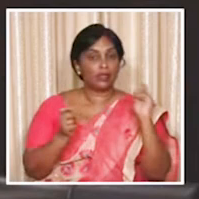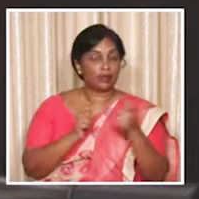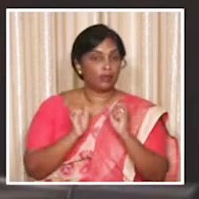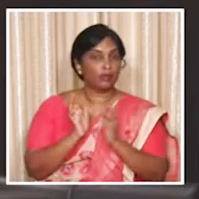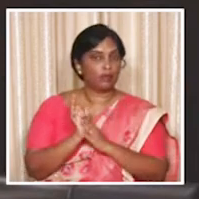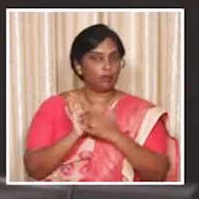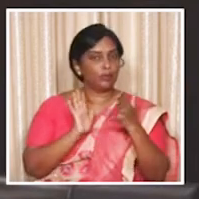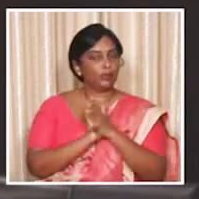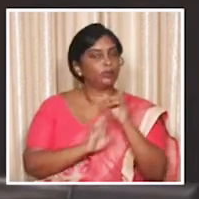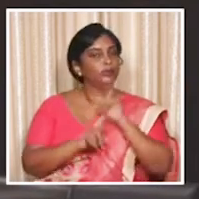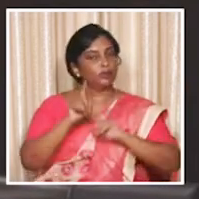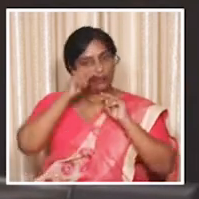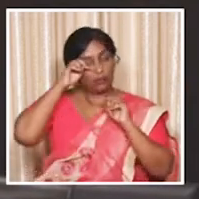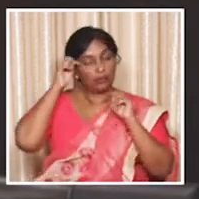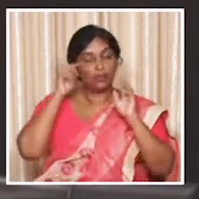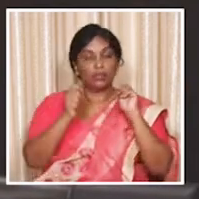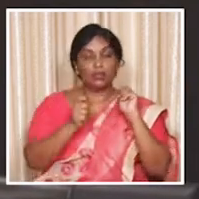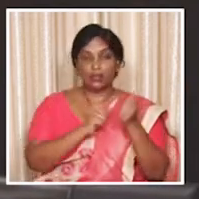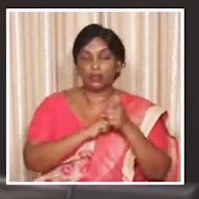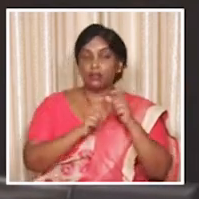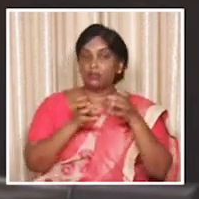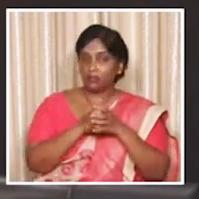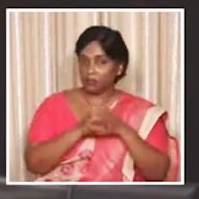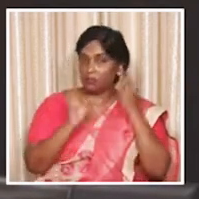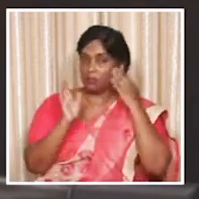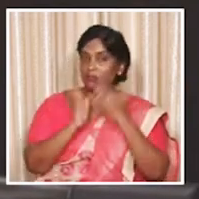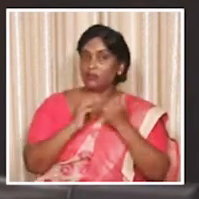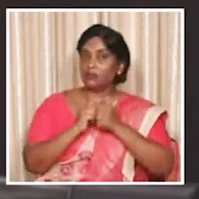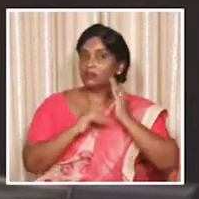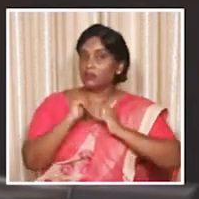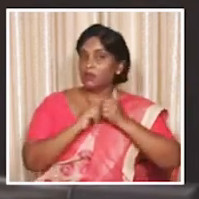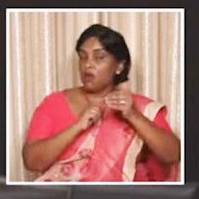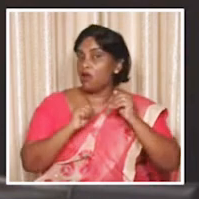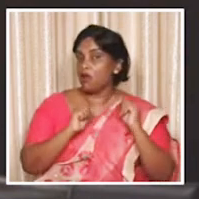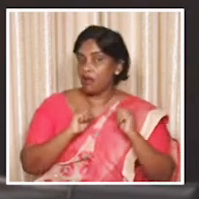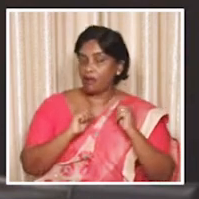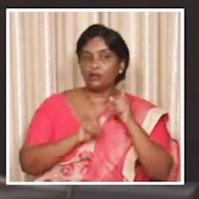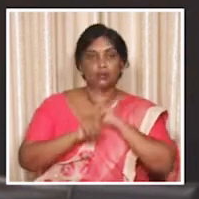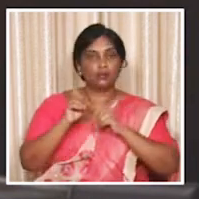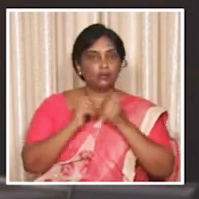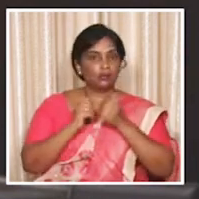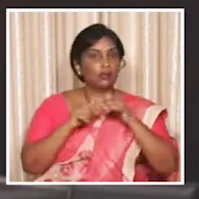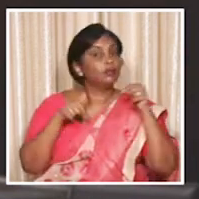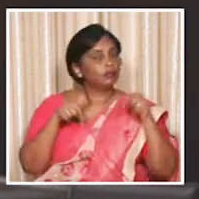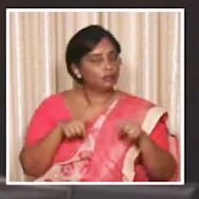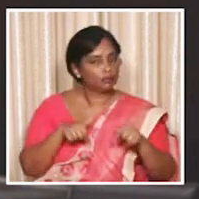සමග සාකච්ඡා කරලා ජාත්‍යන්තර ක්‍රිකට් සමුන්තලයත් සමග මේ සම්බන්ධයෙන් ඉදිරි වැඩ කටයුතු කොහොමද වෙන්නේ කියන එක සාකච්ඡාවක් එක්ක යන